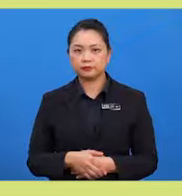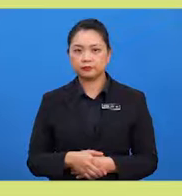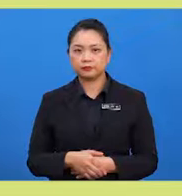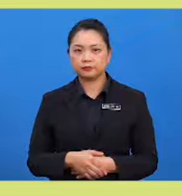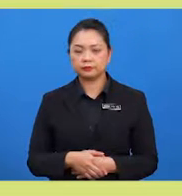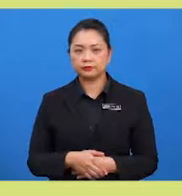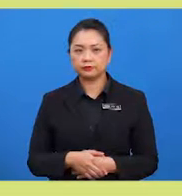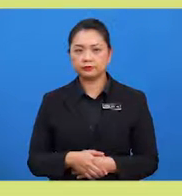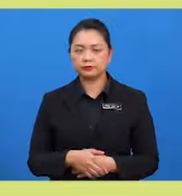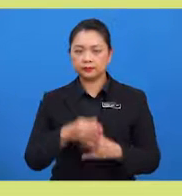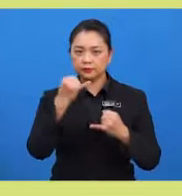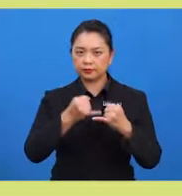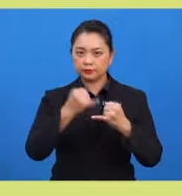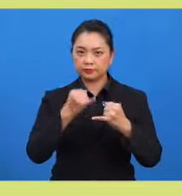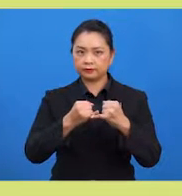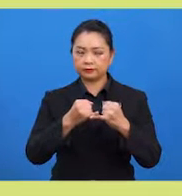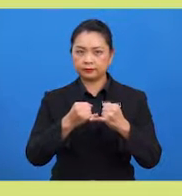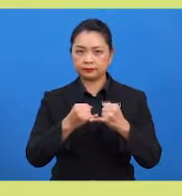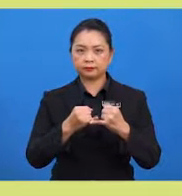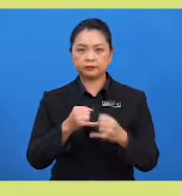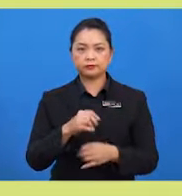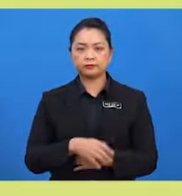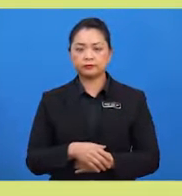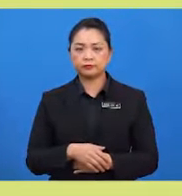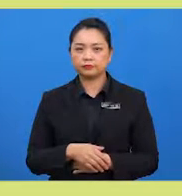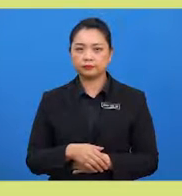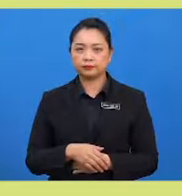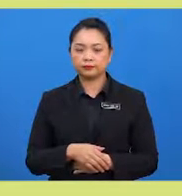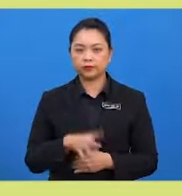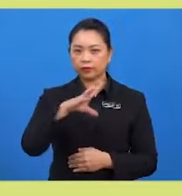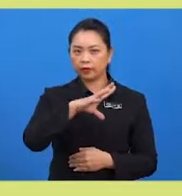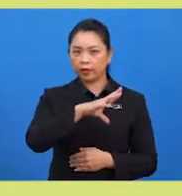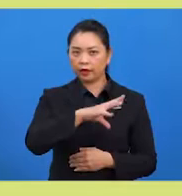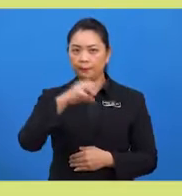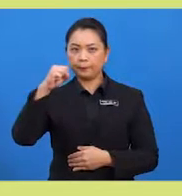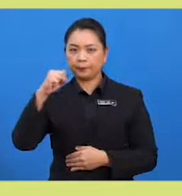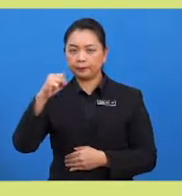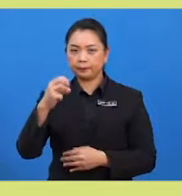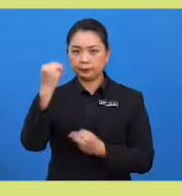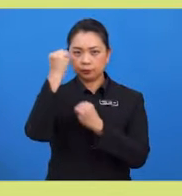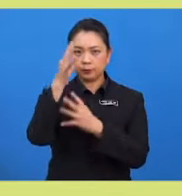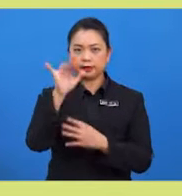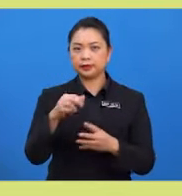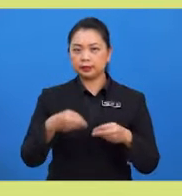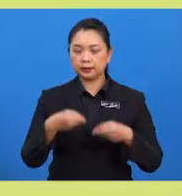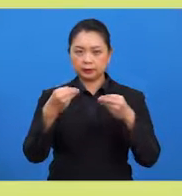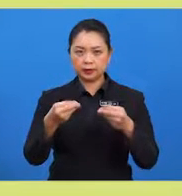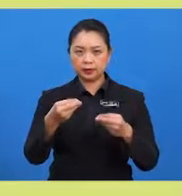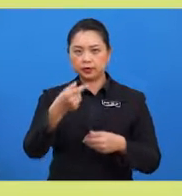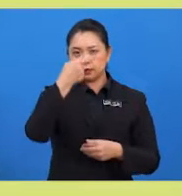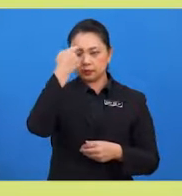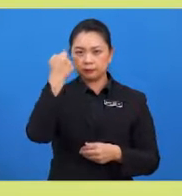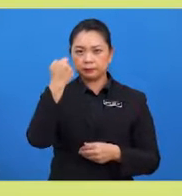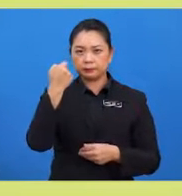RM18,600 dan inventory akhir RM10,200. Kita ambil daripada maklumat tambahan yang diberi. Disebabkan